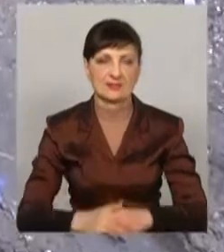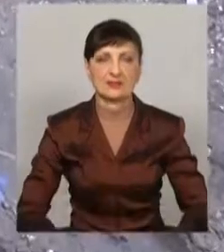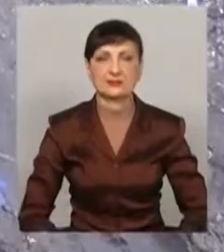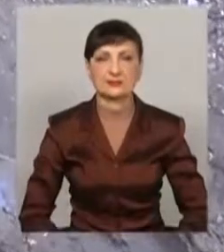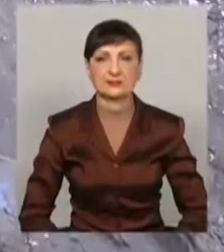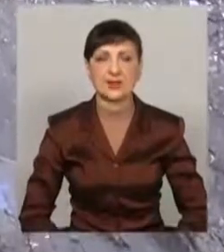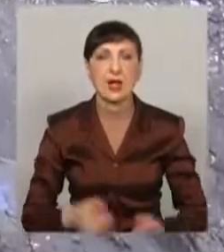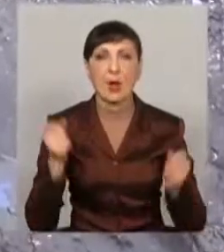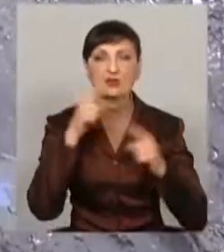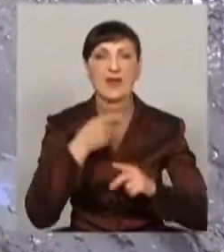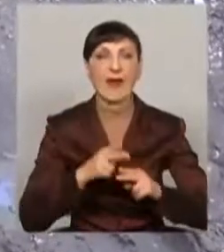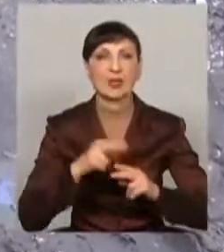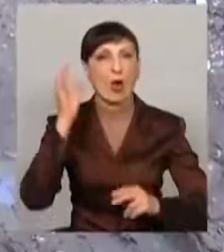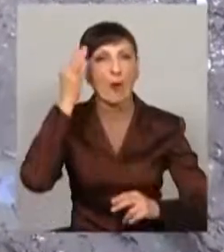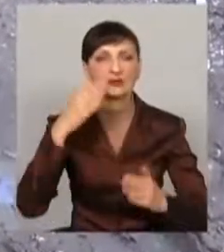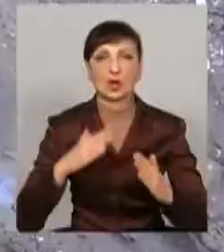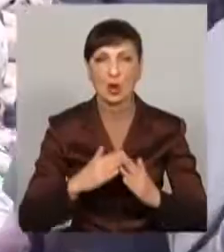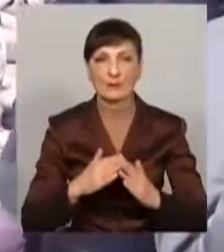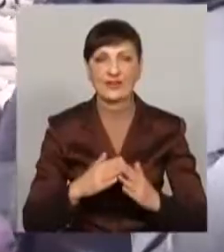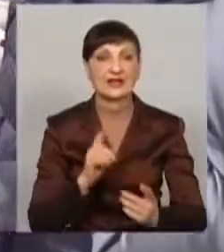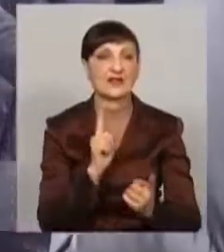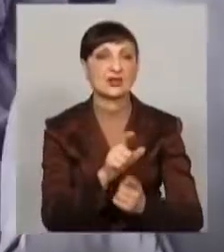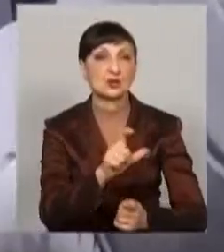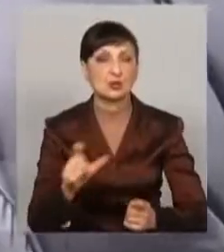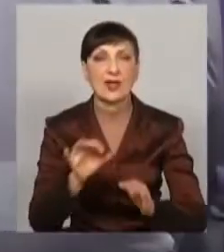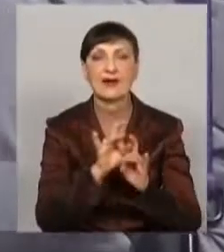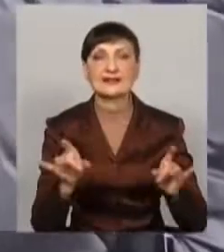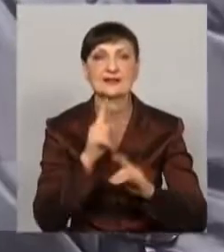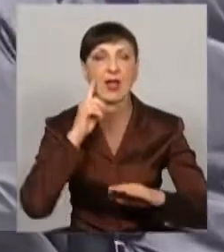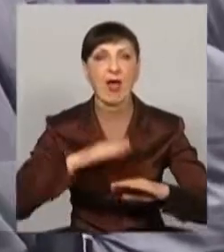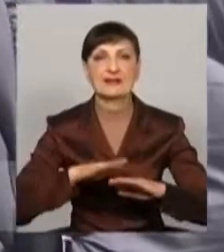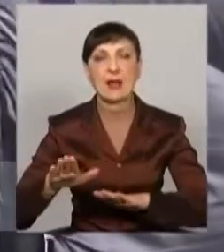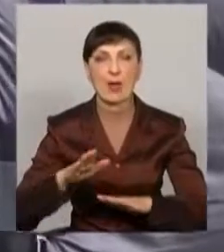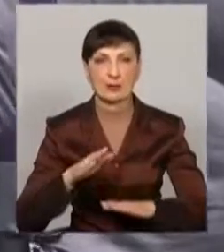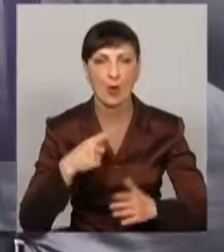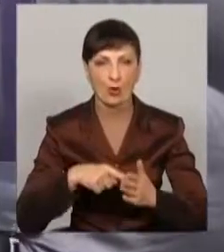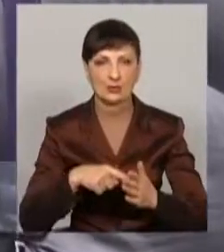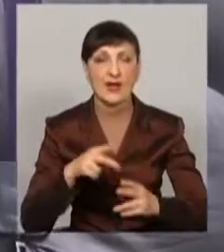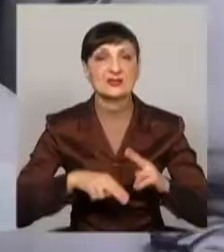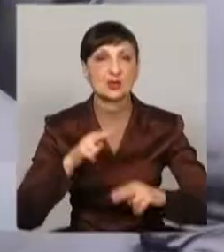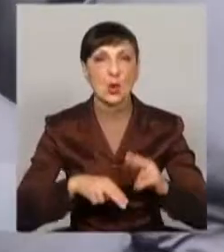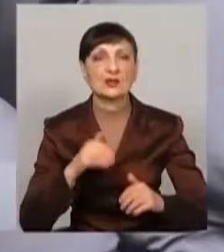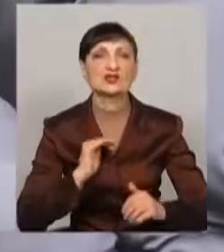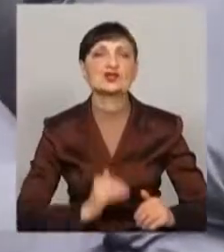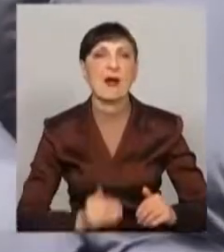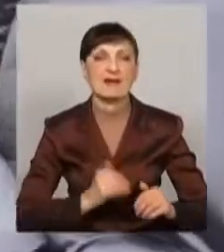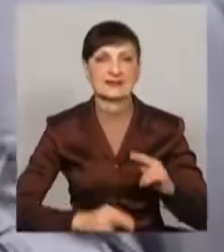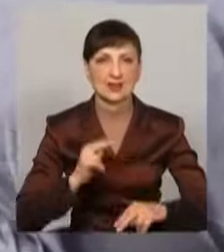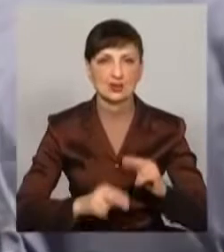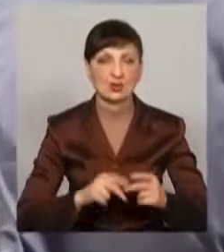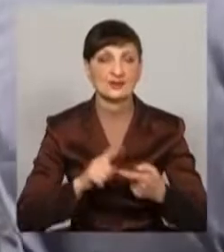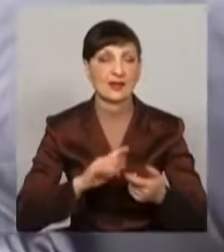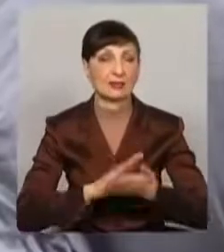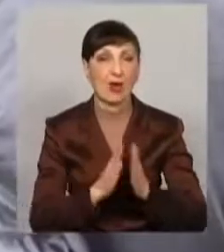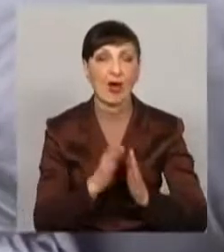Как выяснилось, это коммерческий дом. Об этом на встрече с жителями рассказал замакима города. По его словам, строит его частный застройщик. И согласно